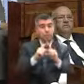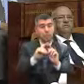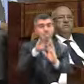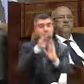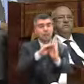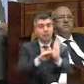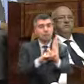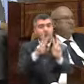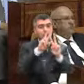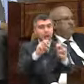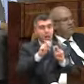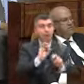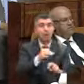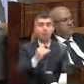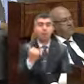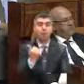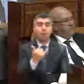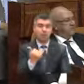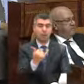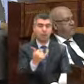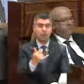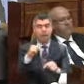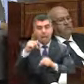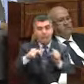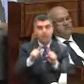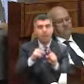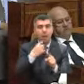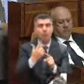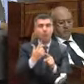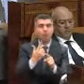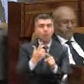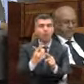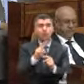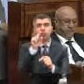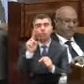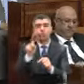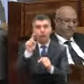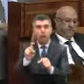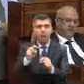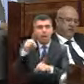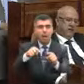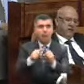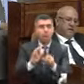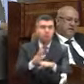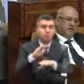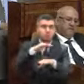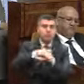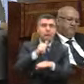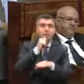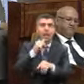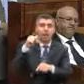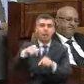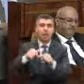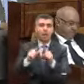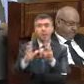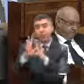المال العام، غير كاين بعض الجامعات اللي كتوفر على سدود، مثلا جامعه امكراد وجامعه مكارطه ولاد محمد، وما عندناش الماء، باقيين كيضربوا عده كيلومترات